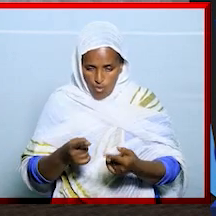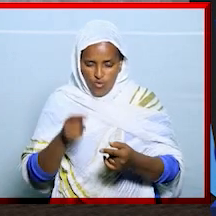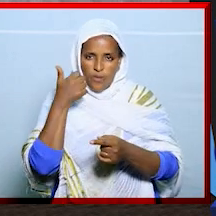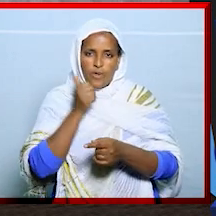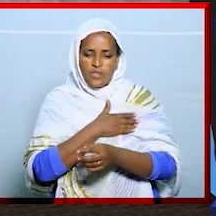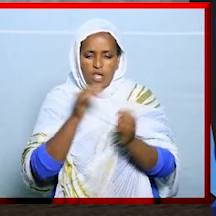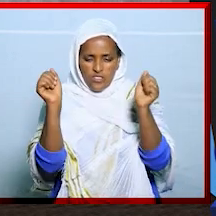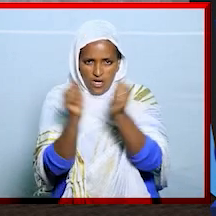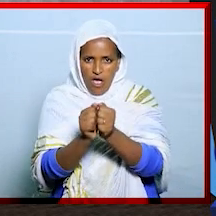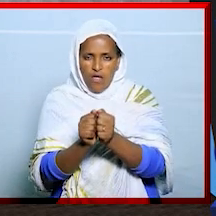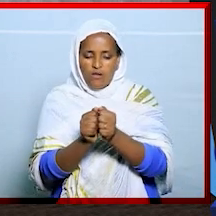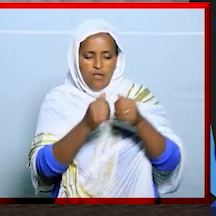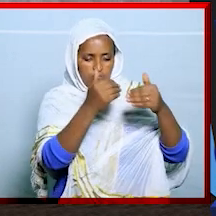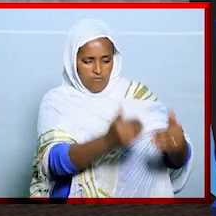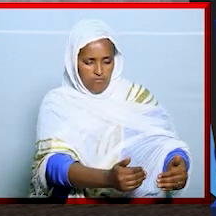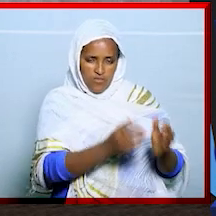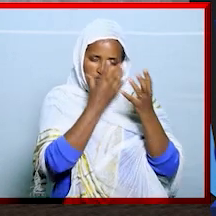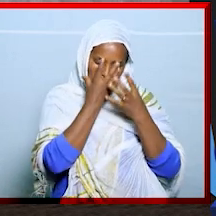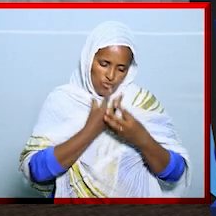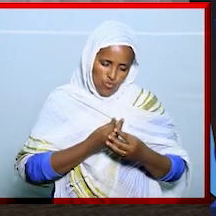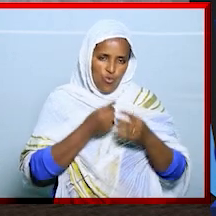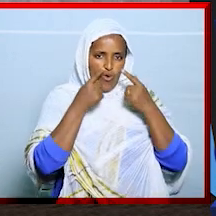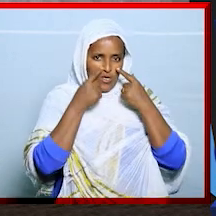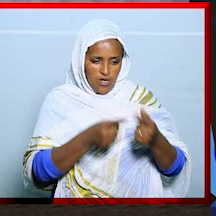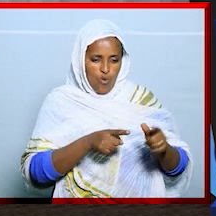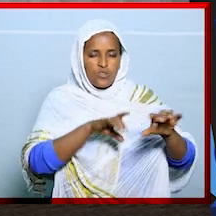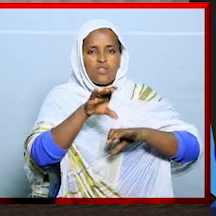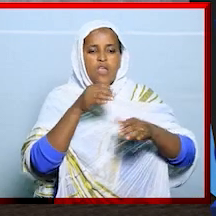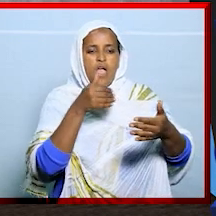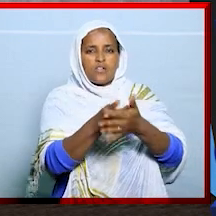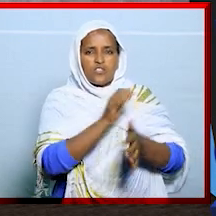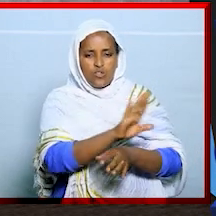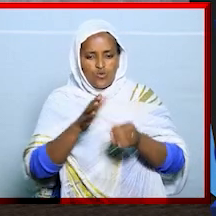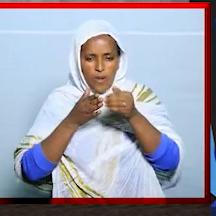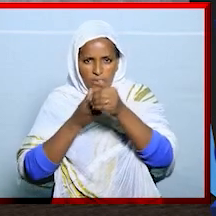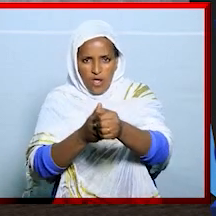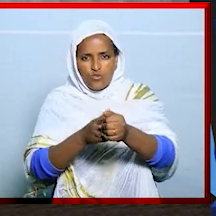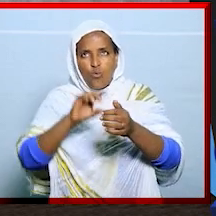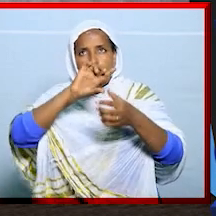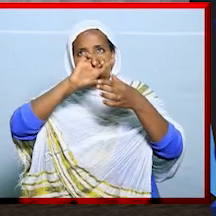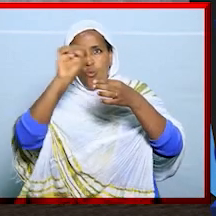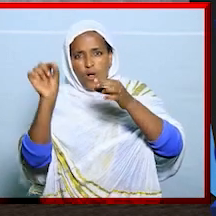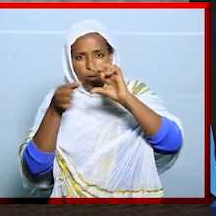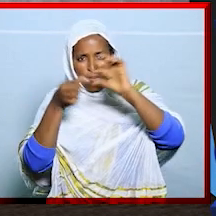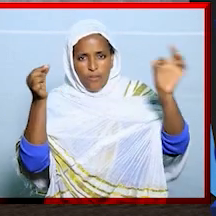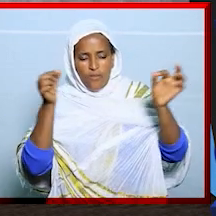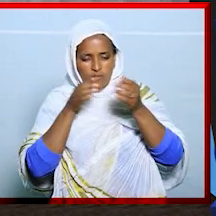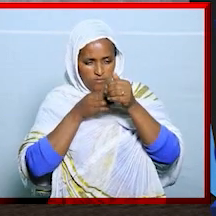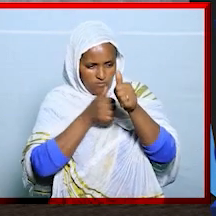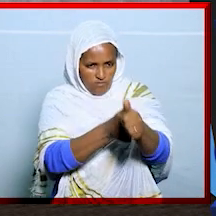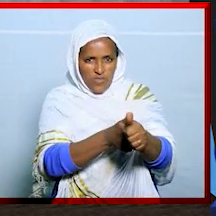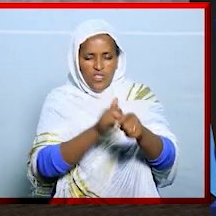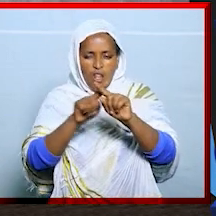እንዲያዩ ከእናቱ ከመቤታችን ጋር በግርግም ተኝቶ እንዲያዩት ያደረሳቸው የመራቸው ኮከብ